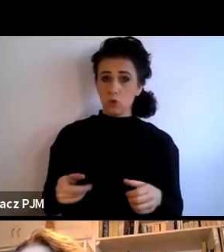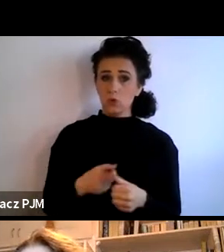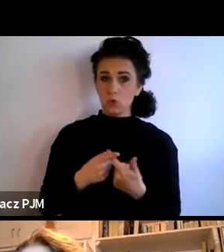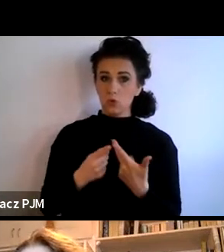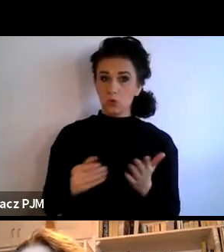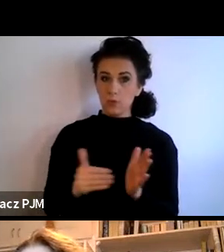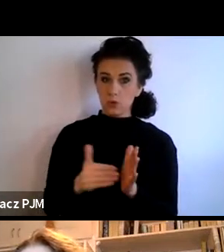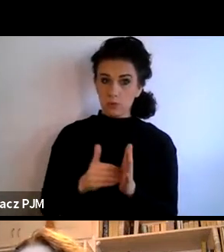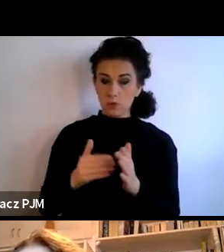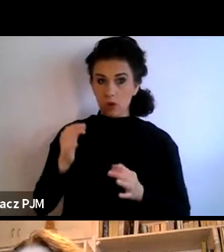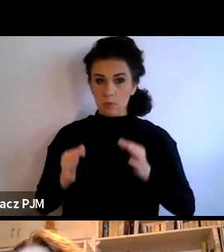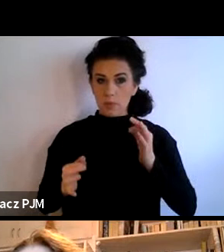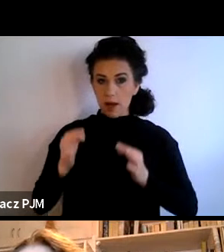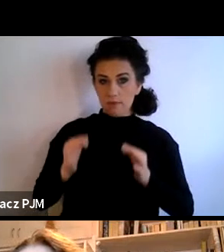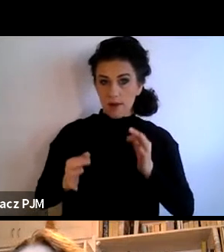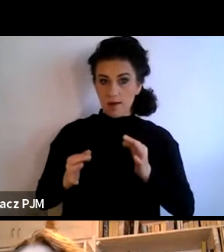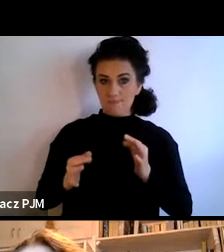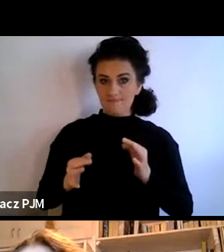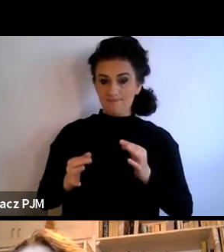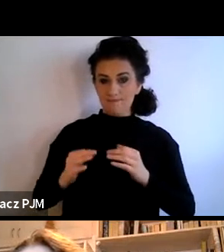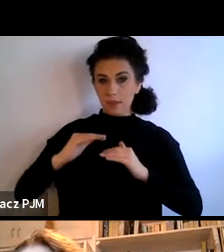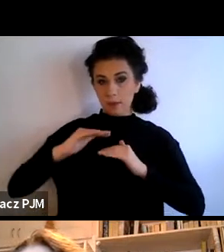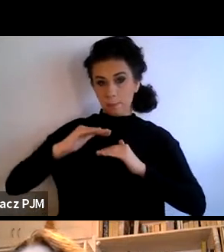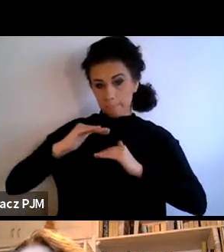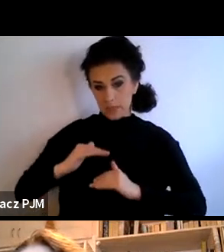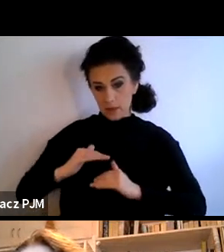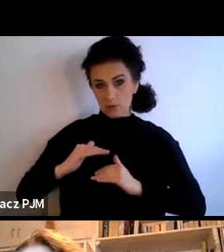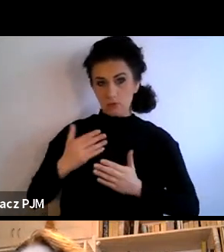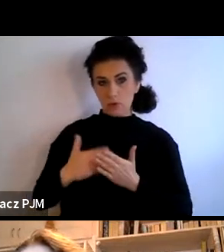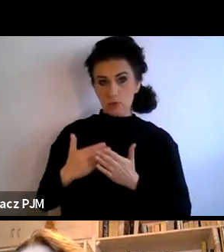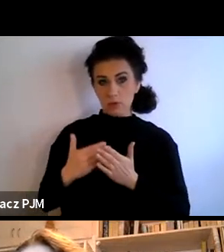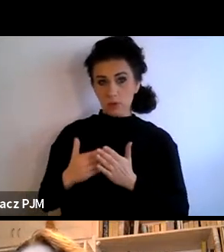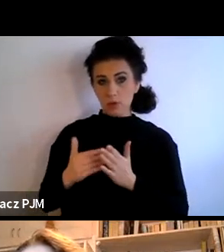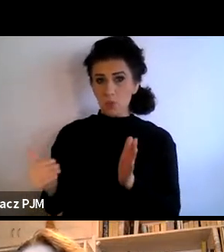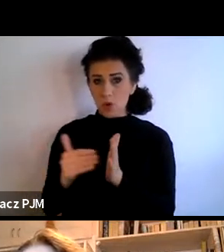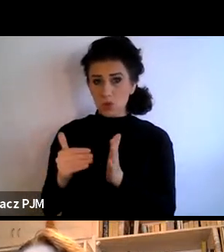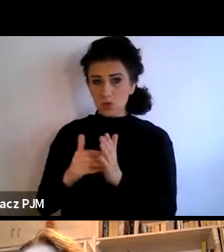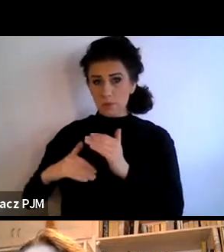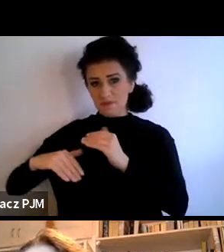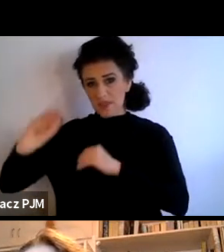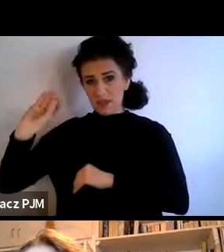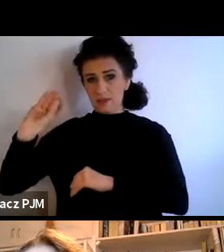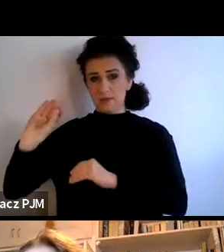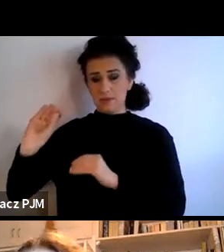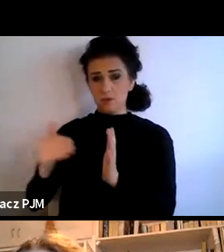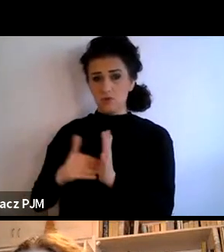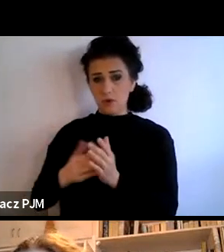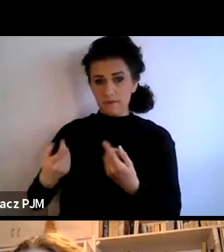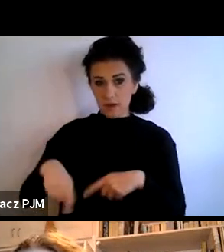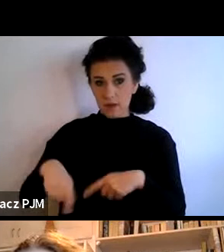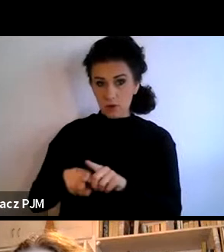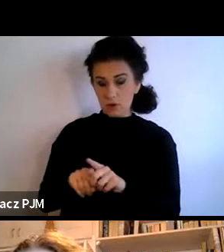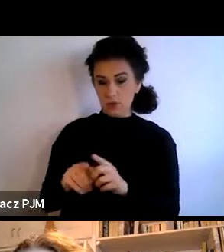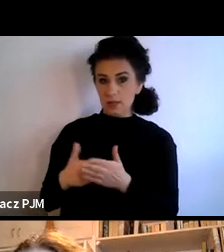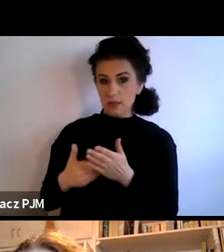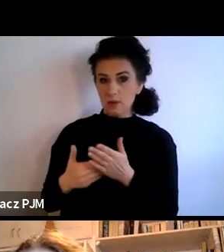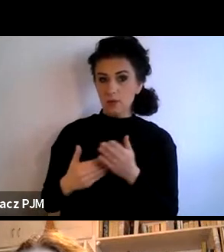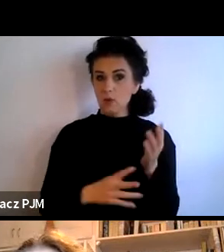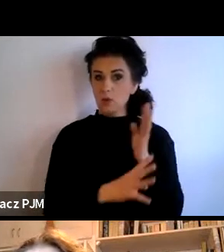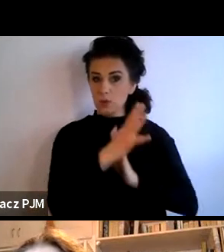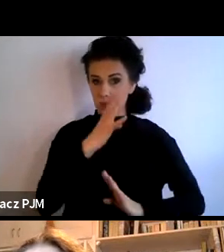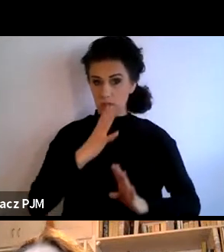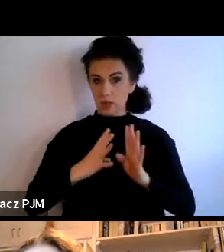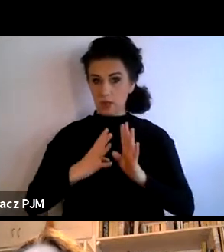ta obawa była mniejsza niż potrzeby, które należało zrealizować. I rzeczywiście klienci wrócili do tych